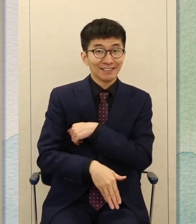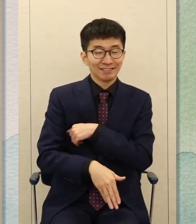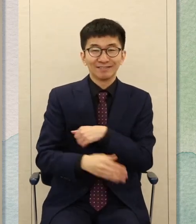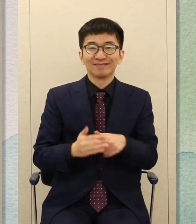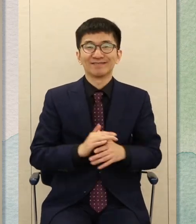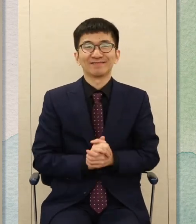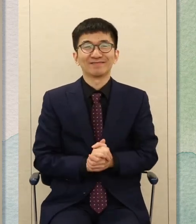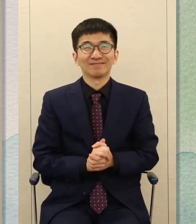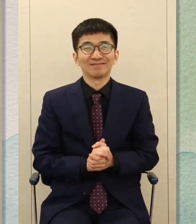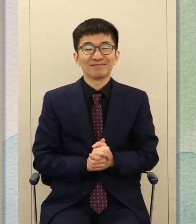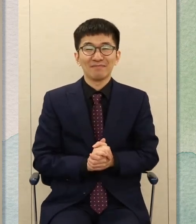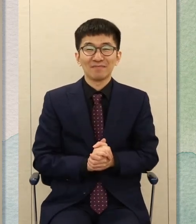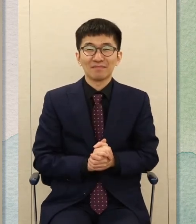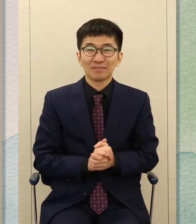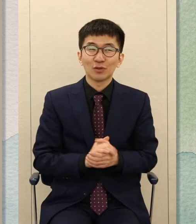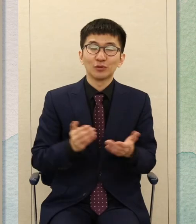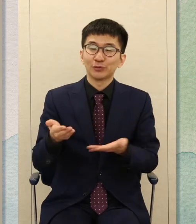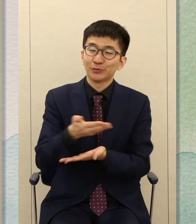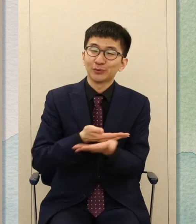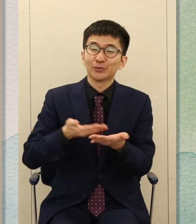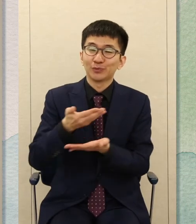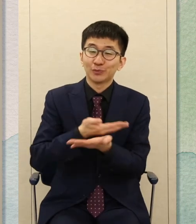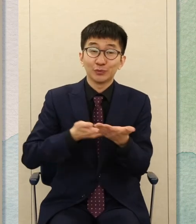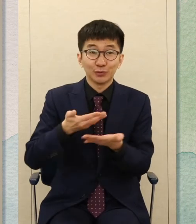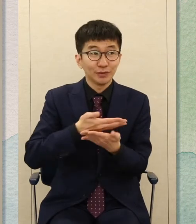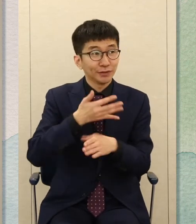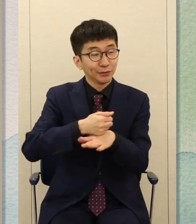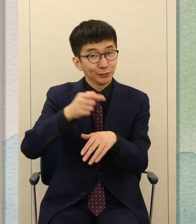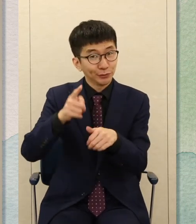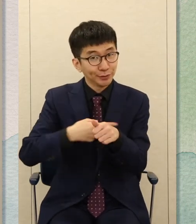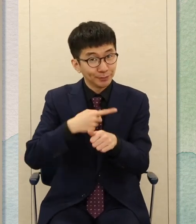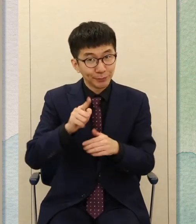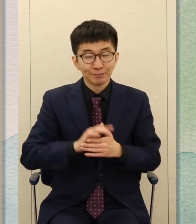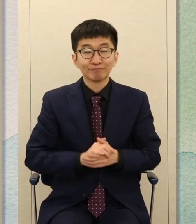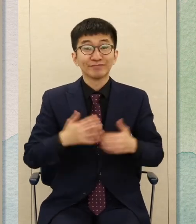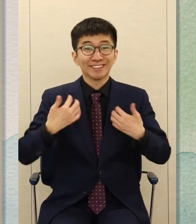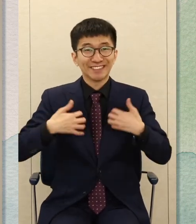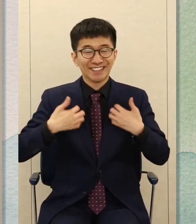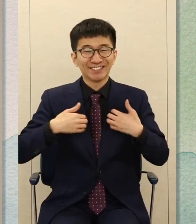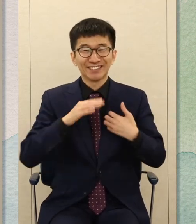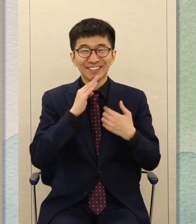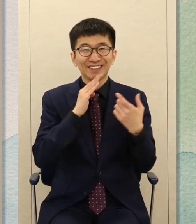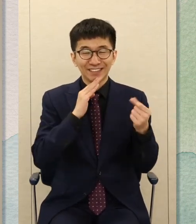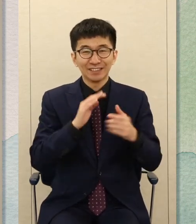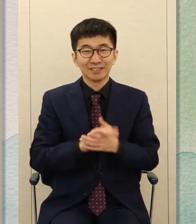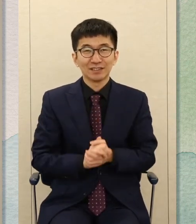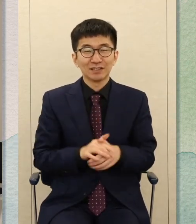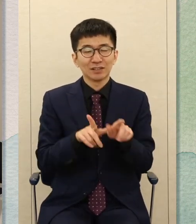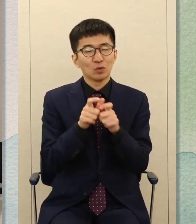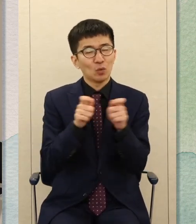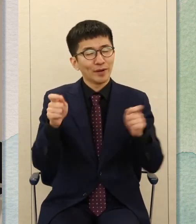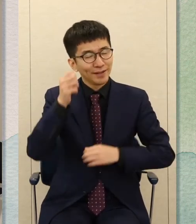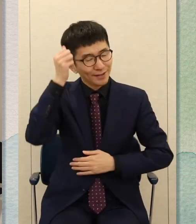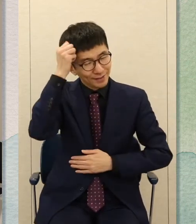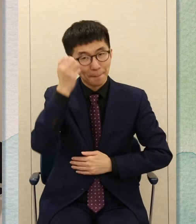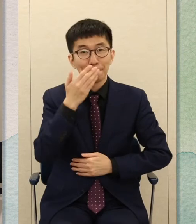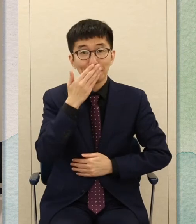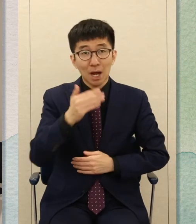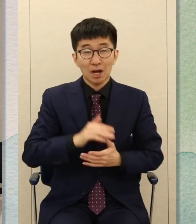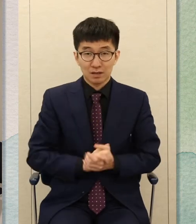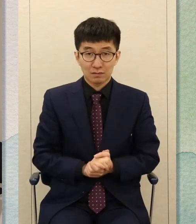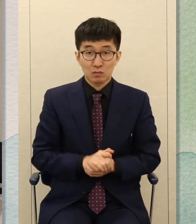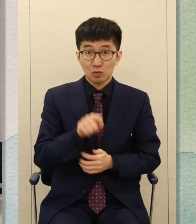그런 좀 퍼포먼스 같은 거 이런 것들을 이제 하게 되면 굉장히 재밌잖아요. 근데 되게 오랫동안 기억에 남아요. 그때